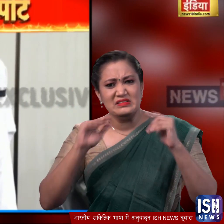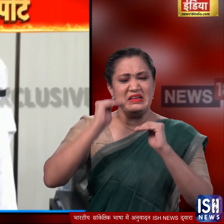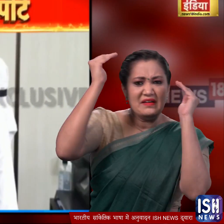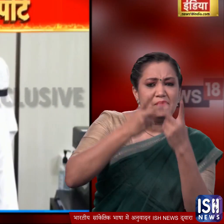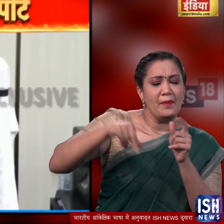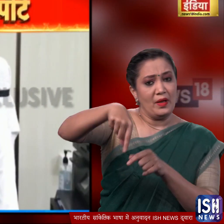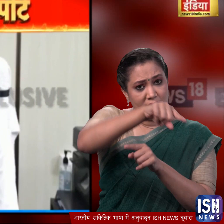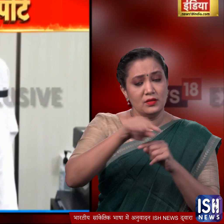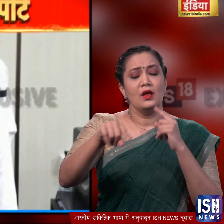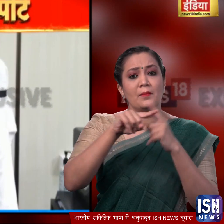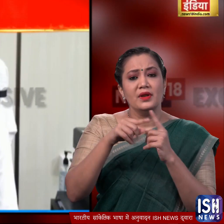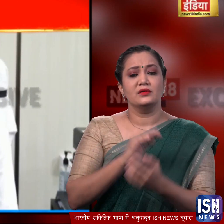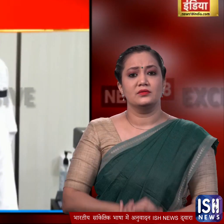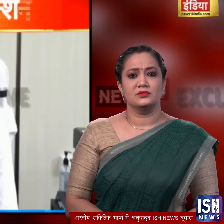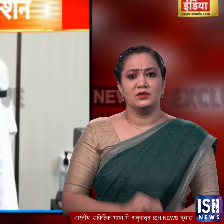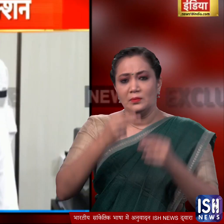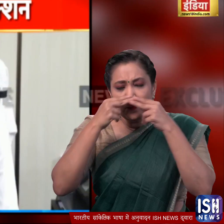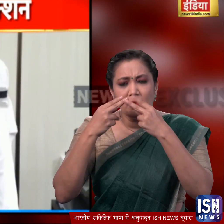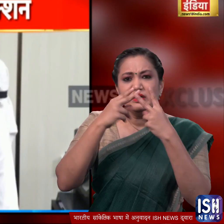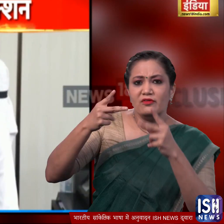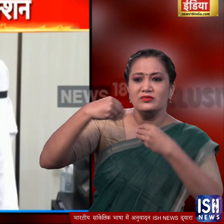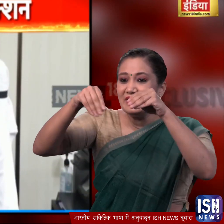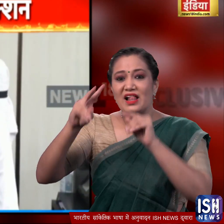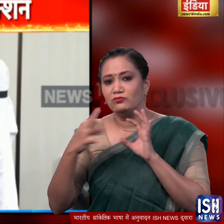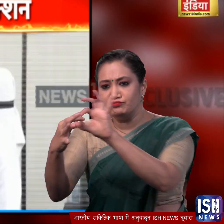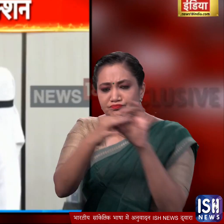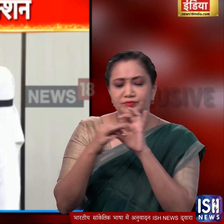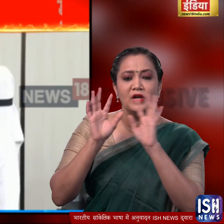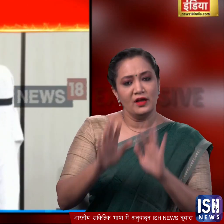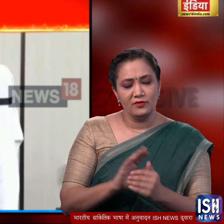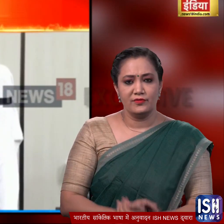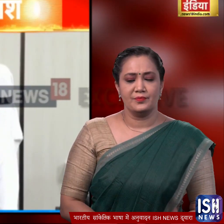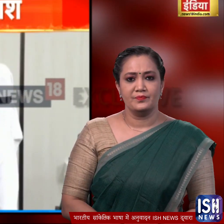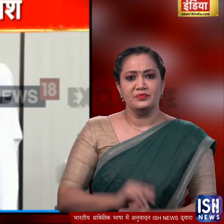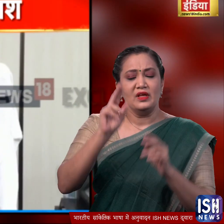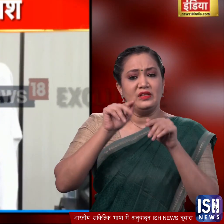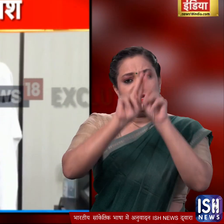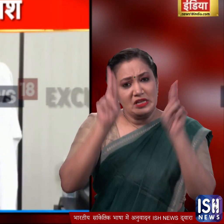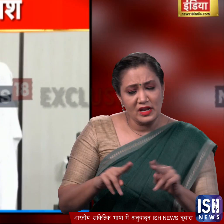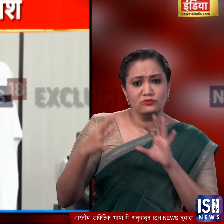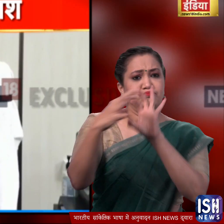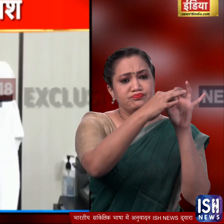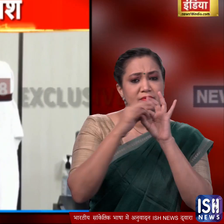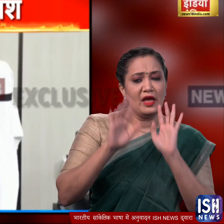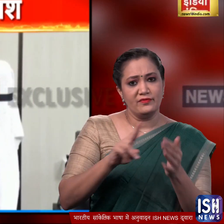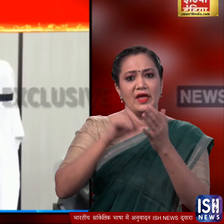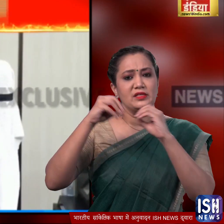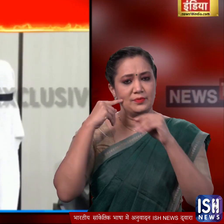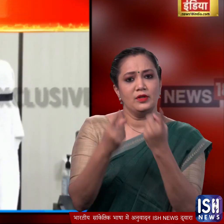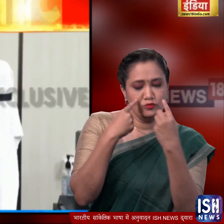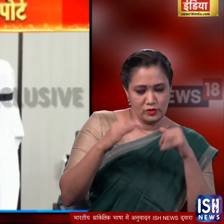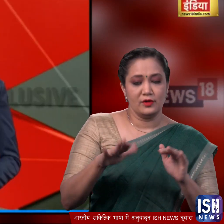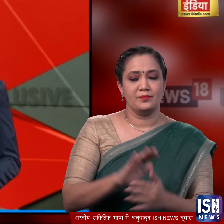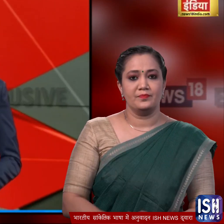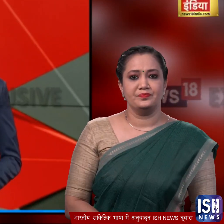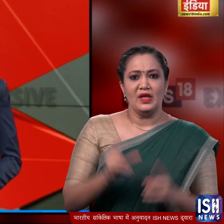थे। उसके अलावा भी ये काफ़ी पेडलर लोगों से संपर्क में था। जैसा मैंने आपको बताया, अंतर्राष्ट्रीय कनेक्शंस भी है जो एनसीबी मुंबई वेरीफाई